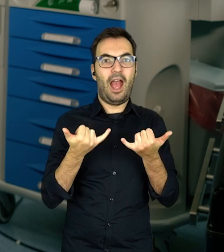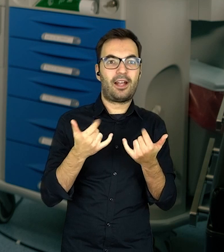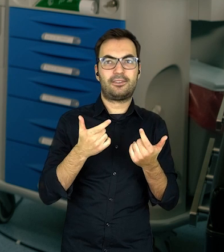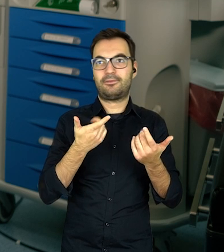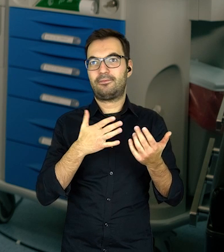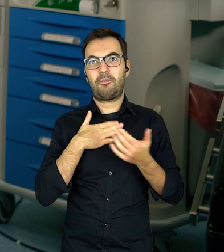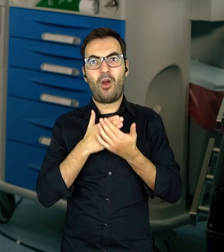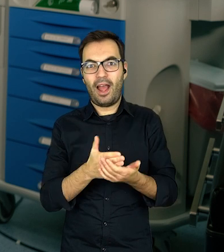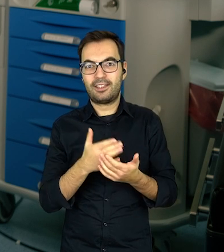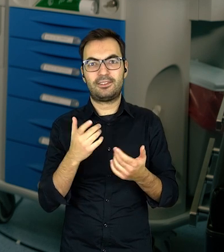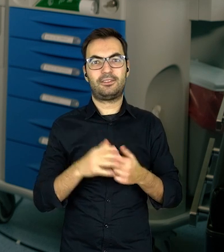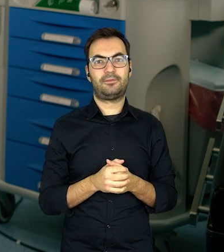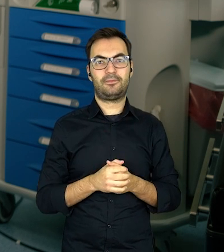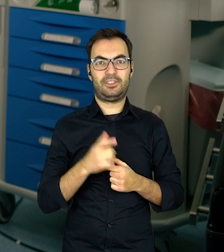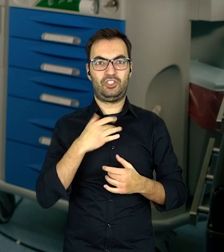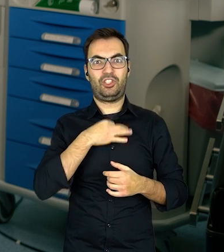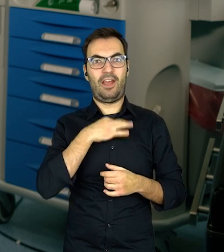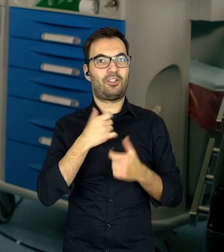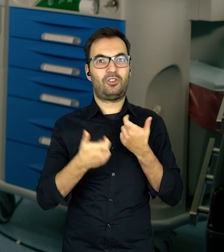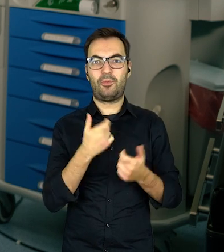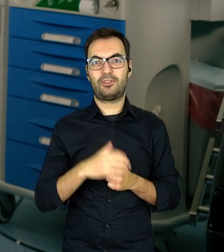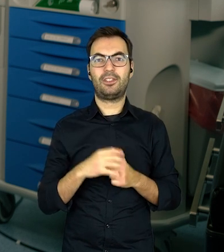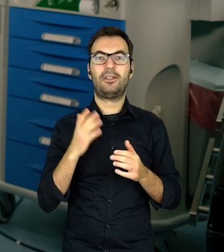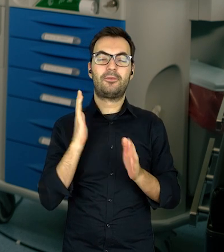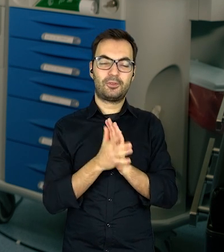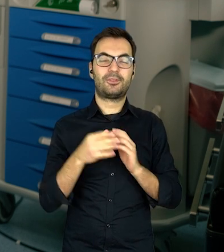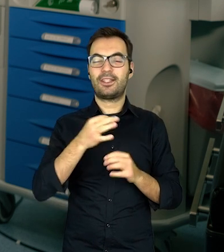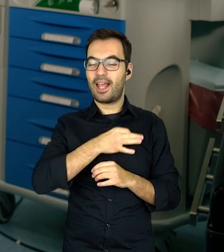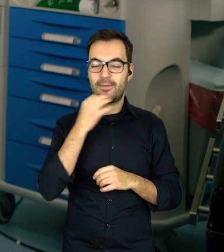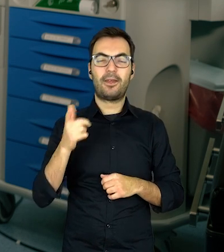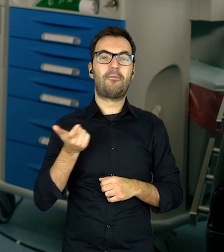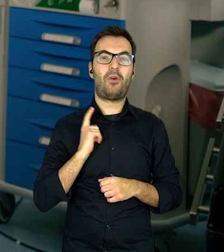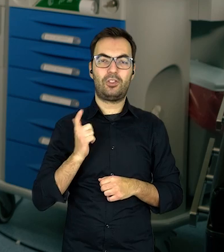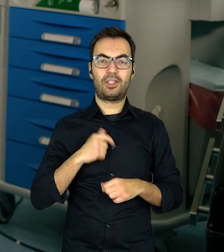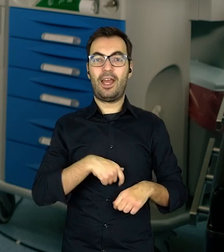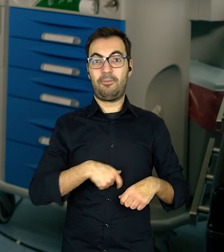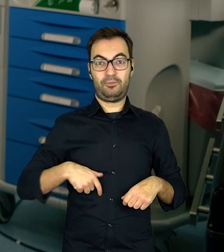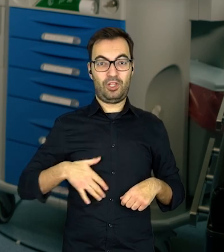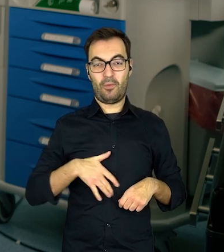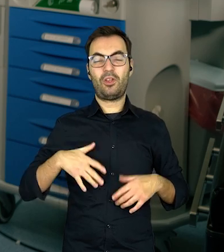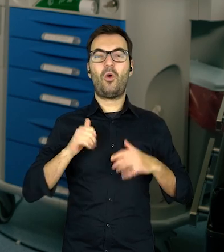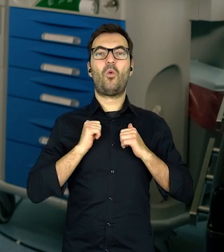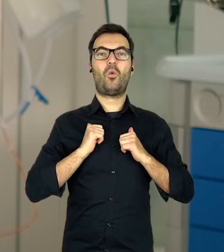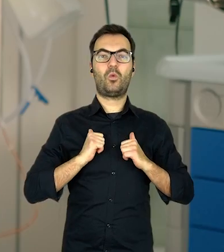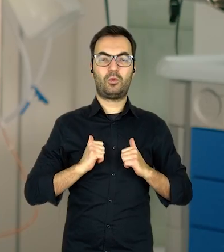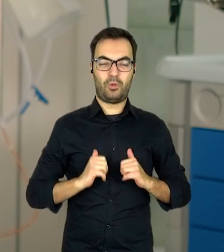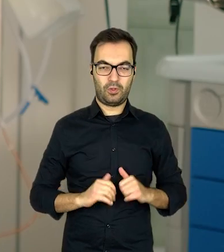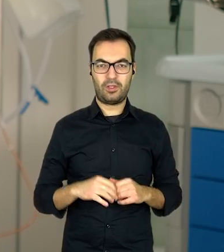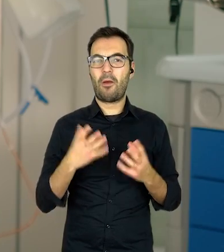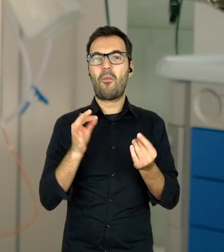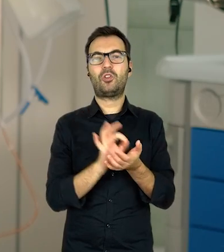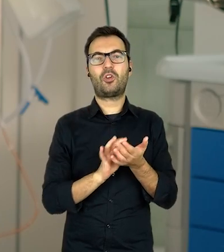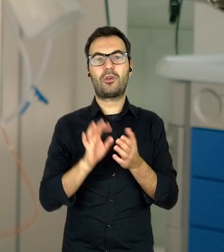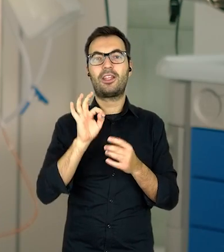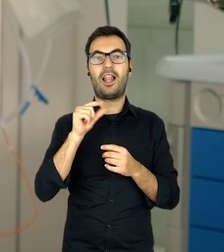i jak sobie z nią radzić, gdy zaczyna nas męczyć. Najczęściej musimy po prostu poczekać, aż nasza przepona się uspokoi. A po co w ogóle